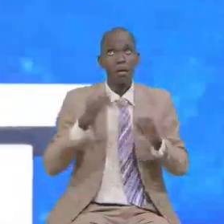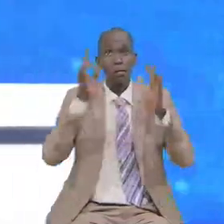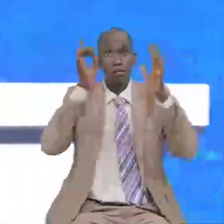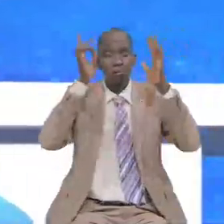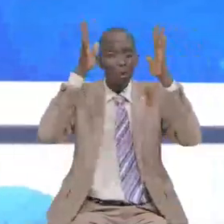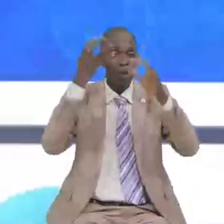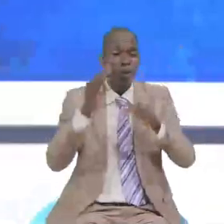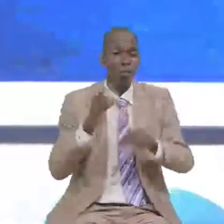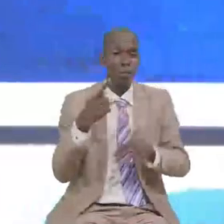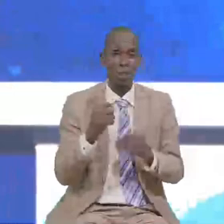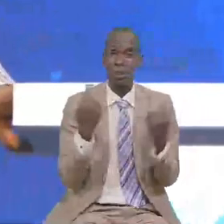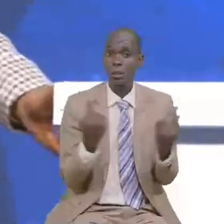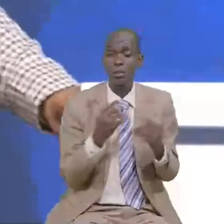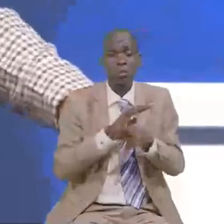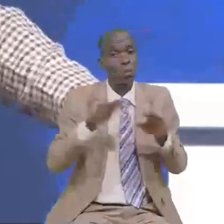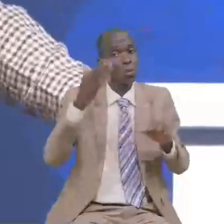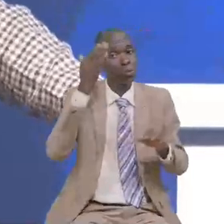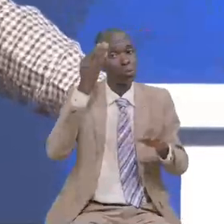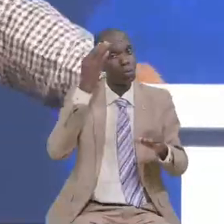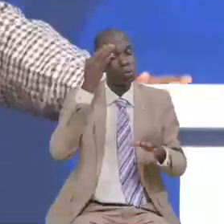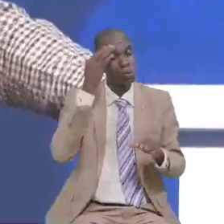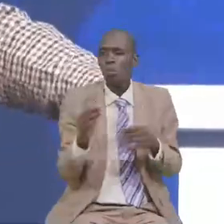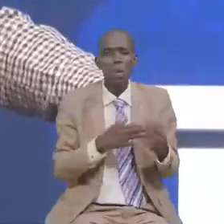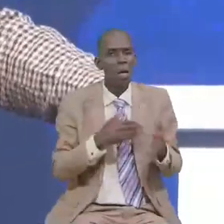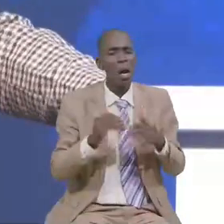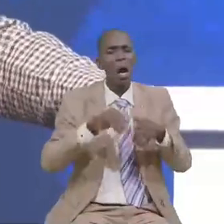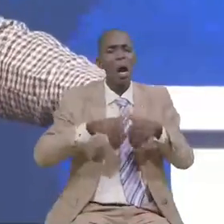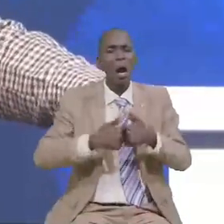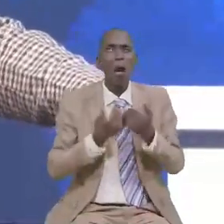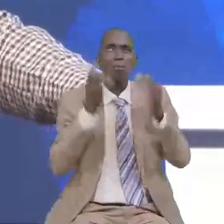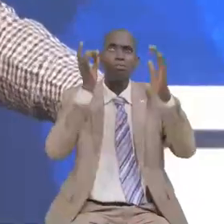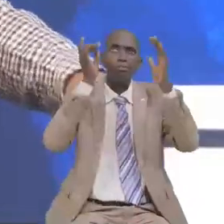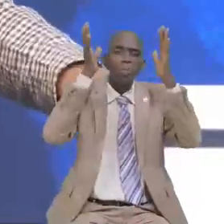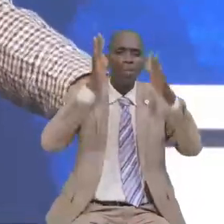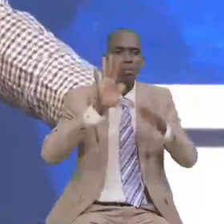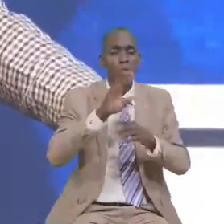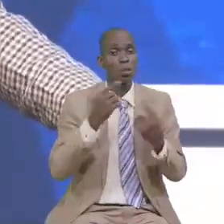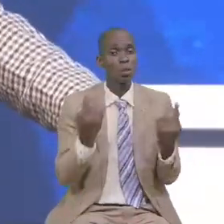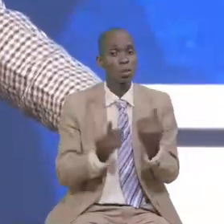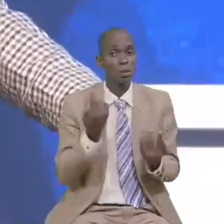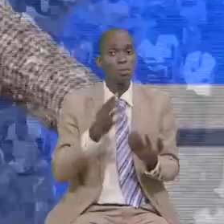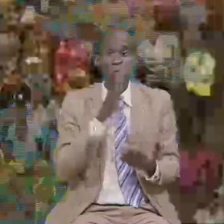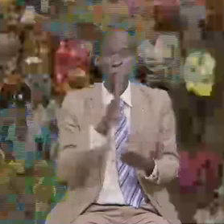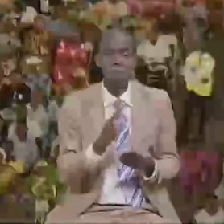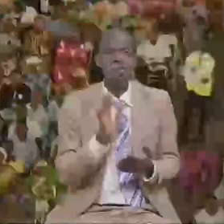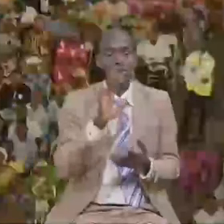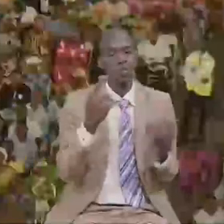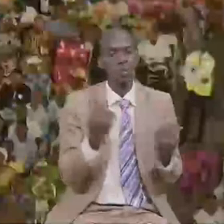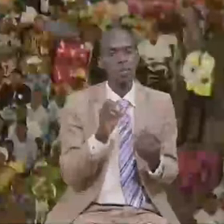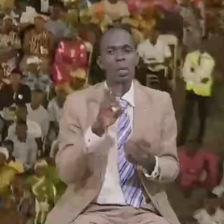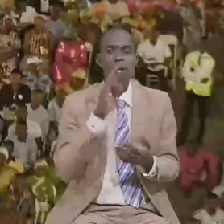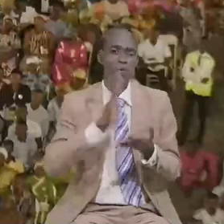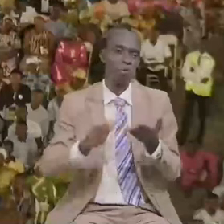La profondeur et la dangerosité de ces péchés, aussi dangereux que vos péchés soient, il dit,